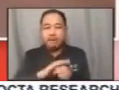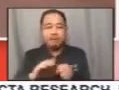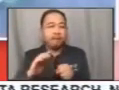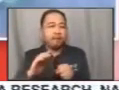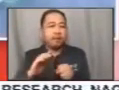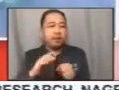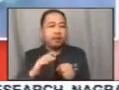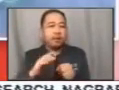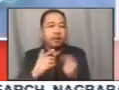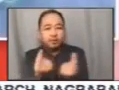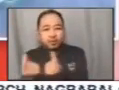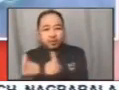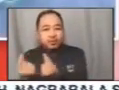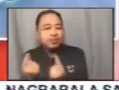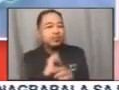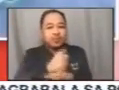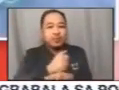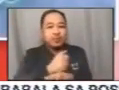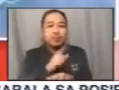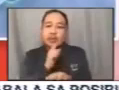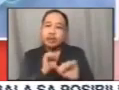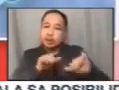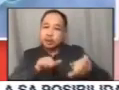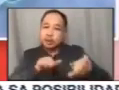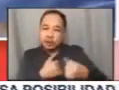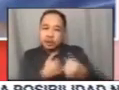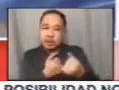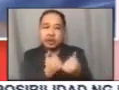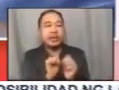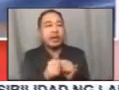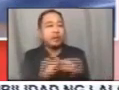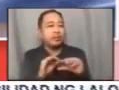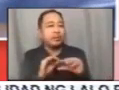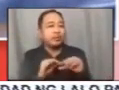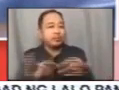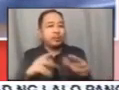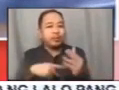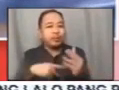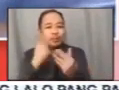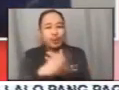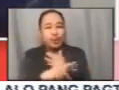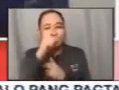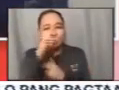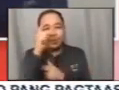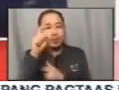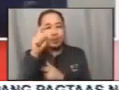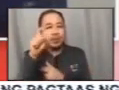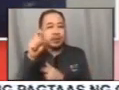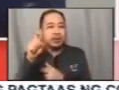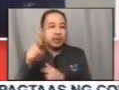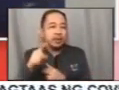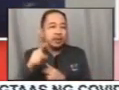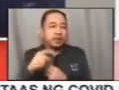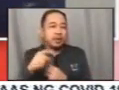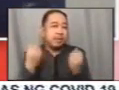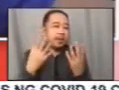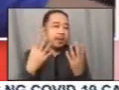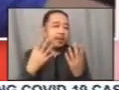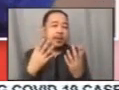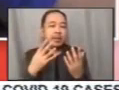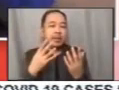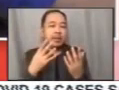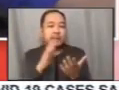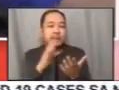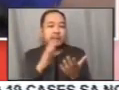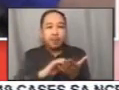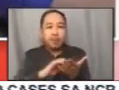ng binigyan ng go signal ng FDA, ng emergency use authorization at pakita nila safe at effective naman